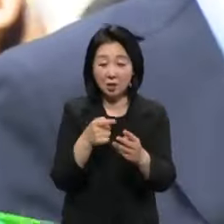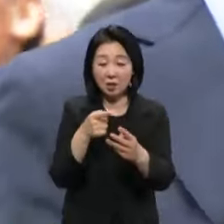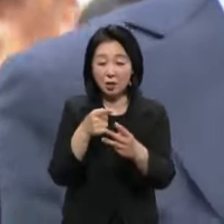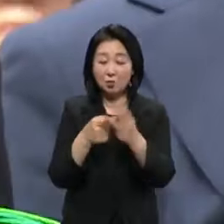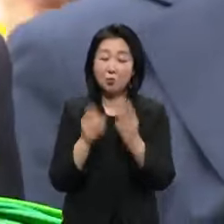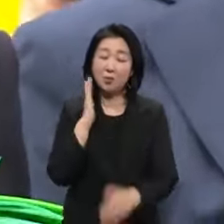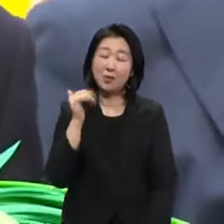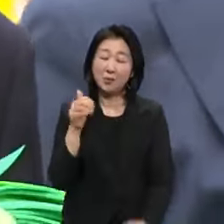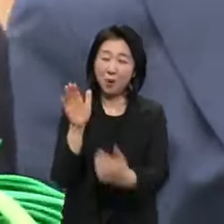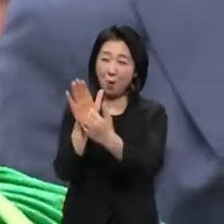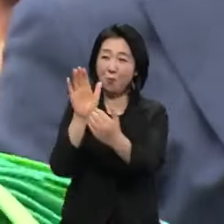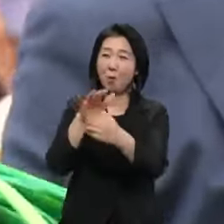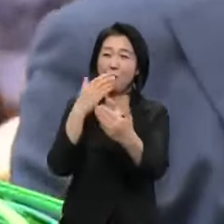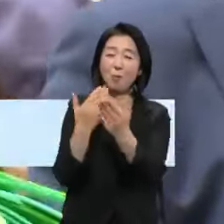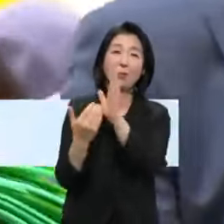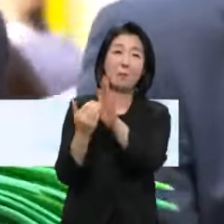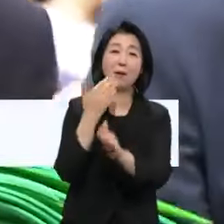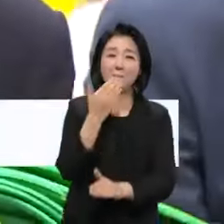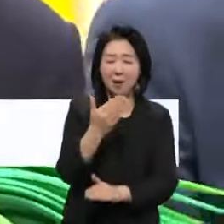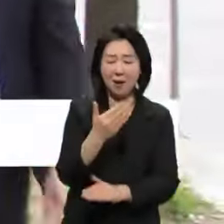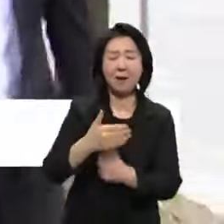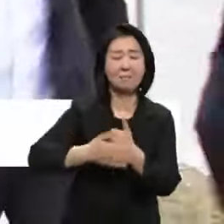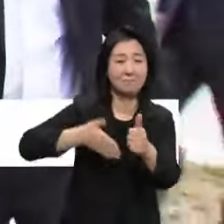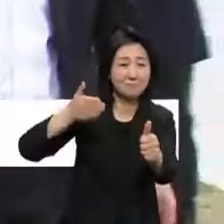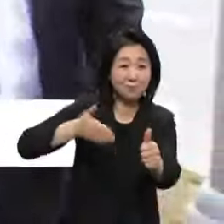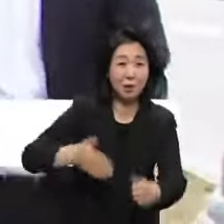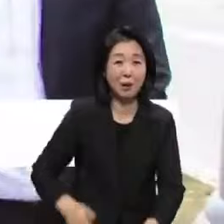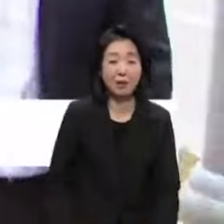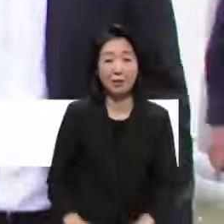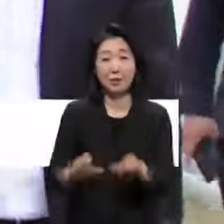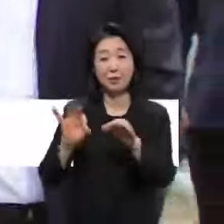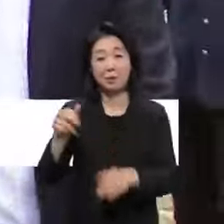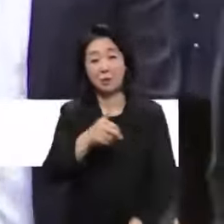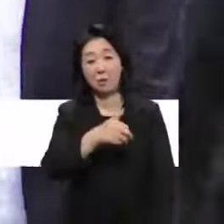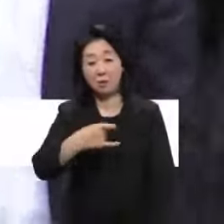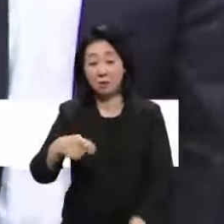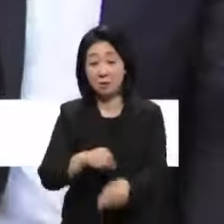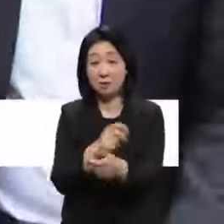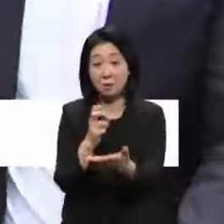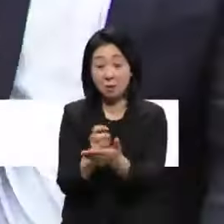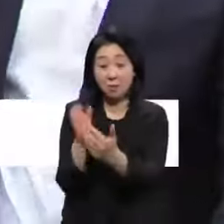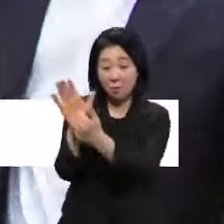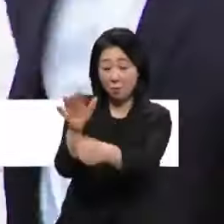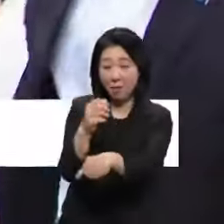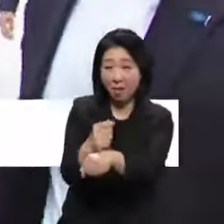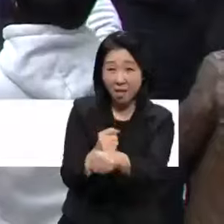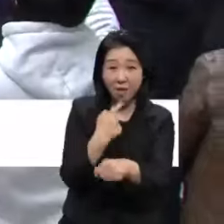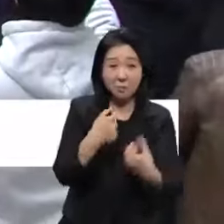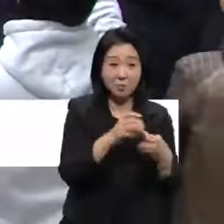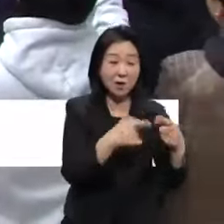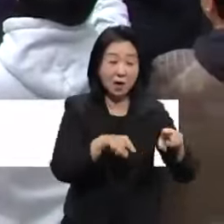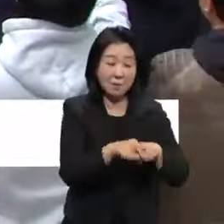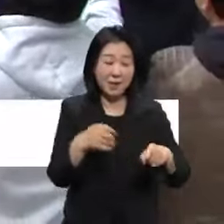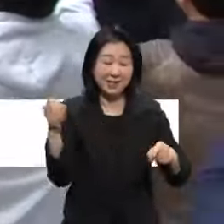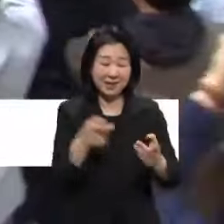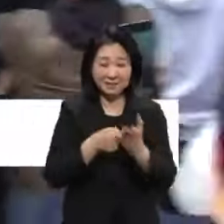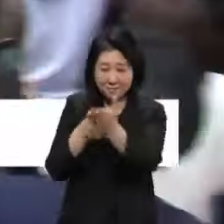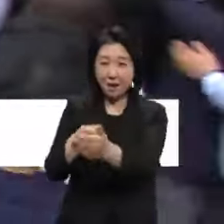수 있다며 표를 호소했습니다. 윤 대통령이 김건희 특검법의 거부권을 행사해도 민주당과 함께 다시